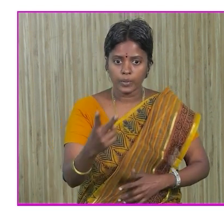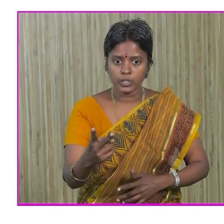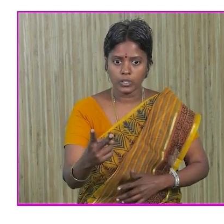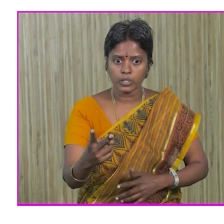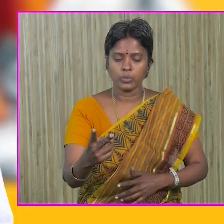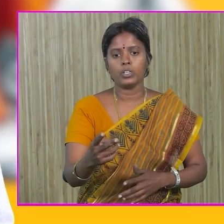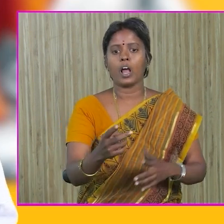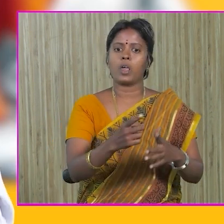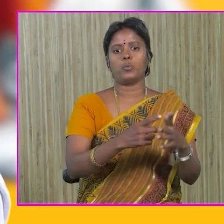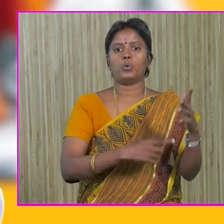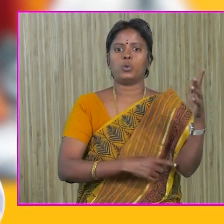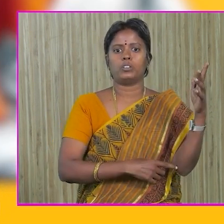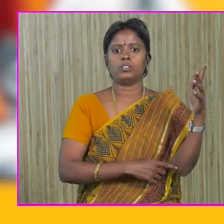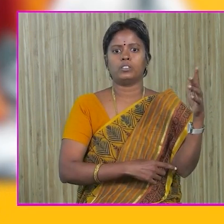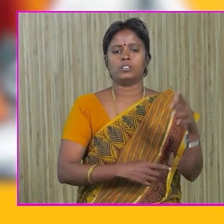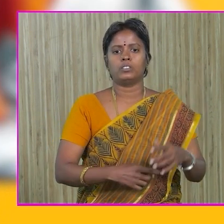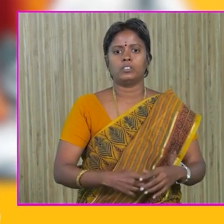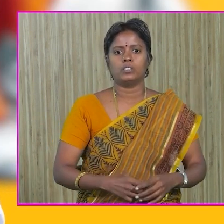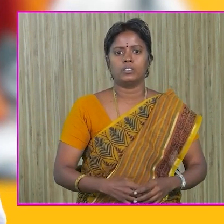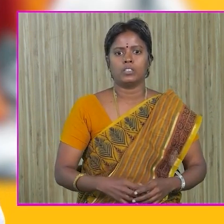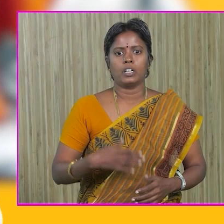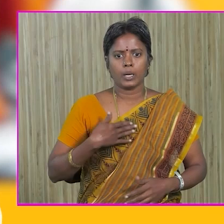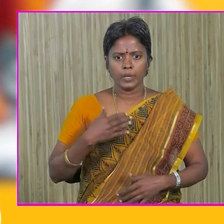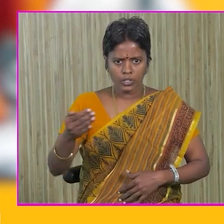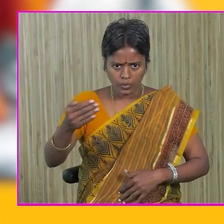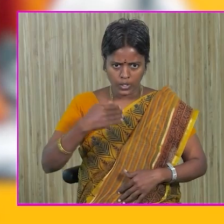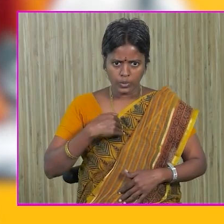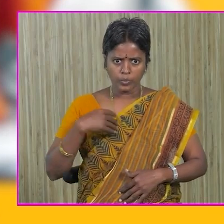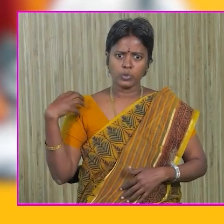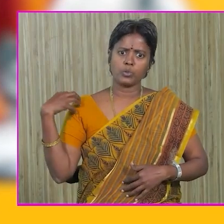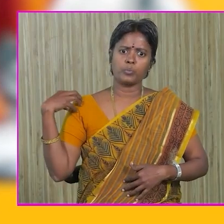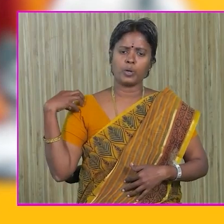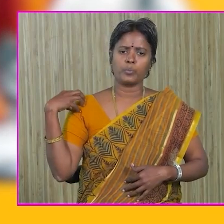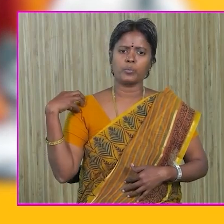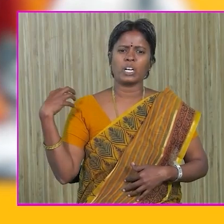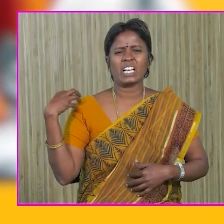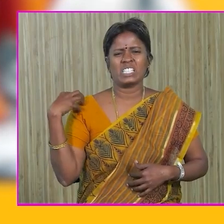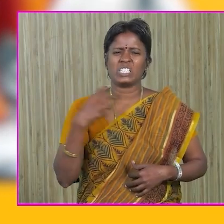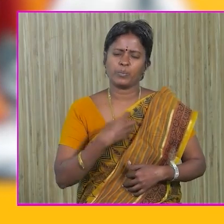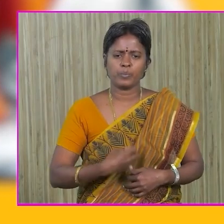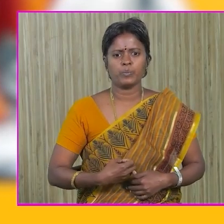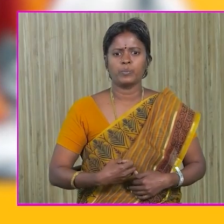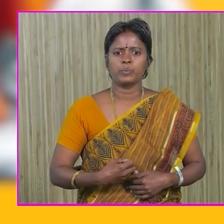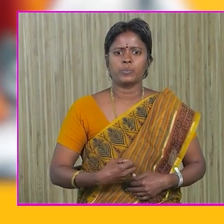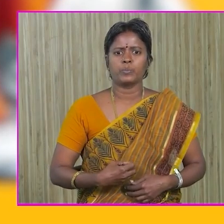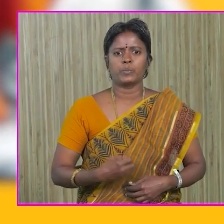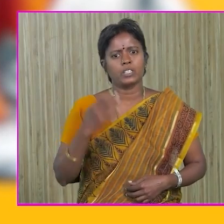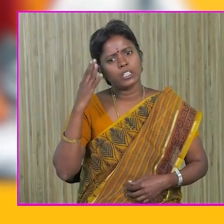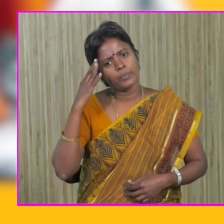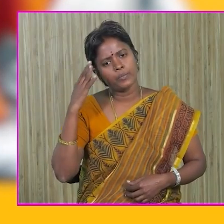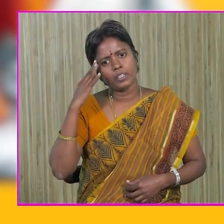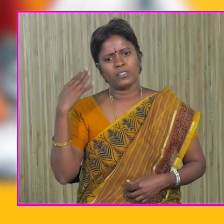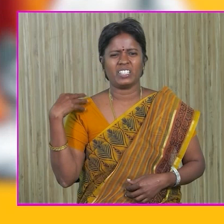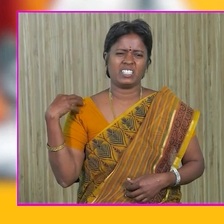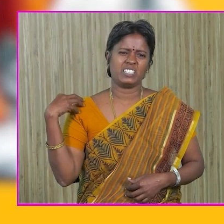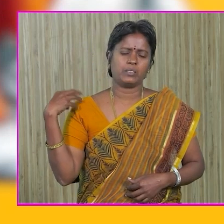அளவுகோலாகும். நமக்கு வரும் கேடு துன்பங்களும் பொதுவாக கவலை அடைய செய்யக்கூடியவை.